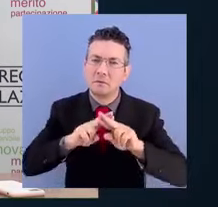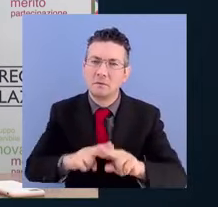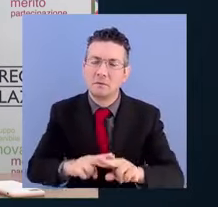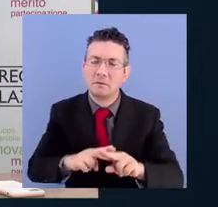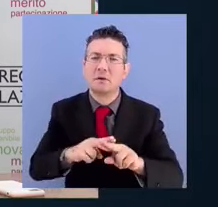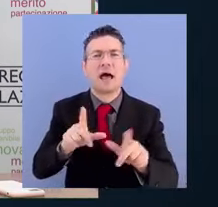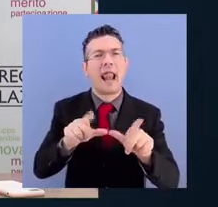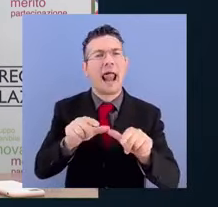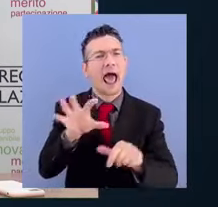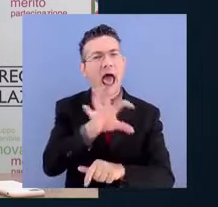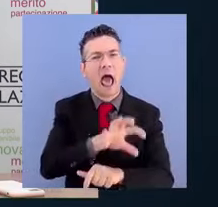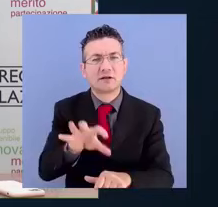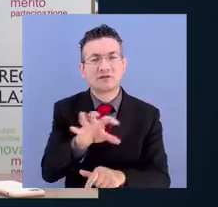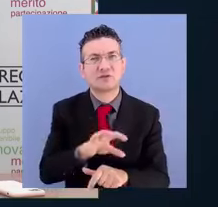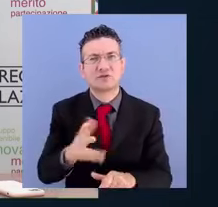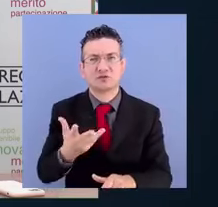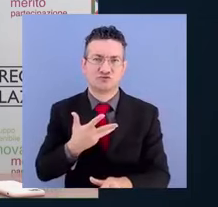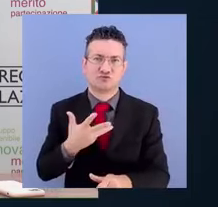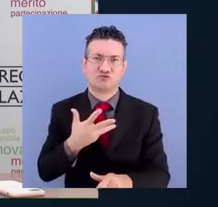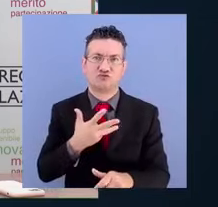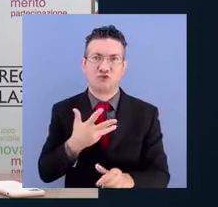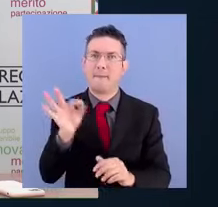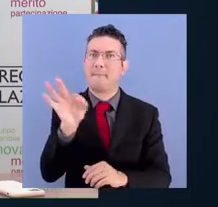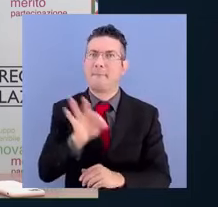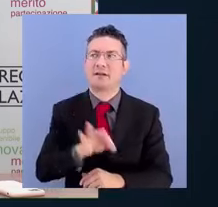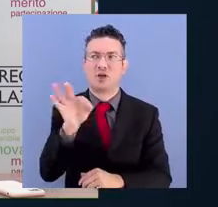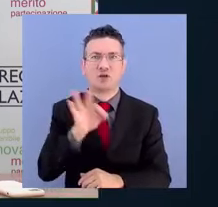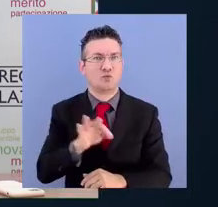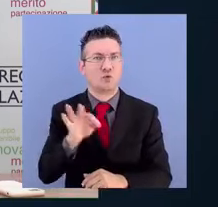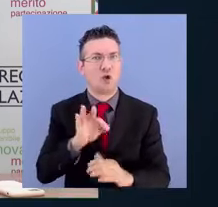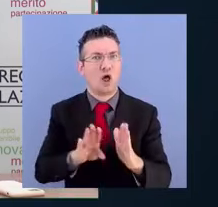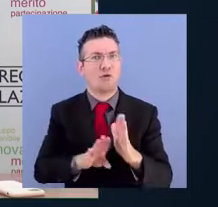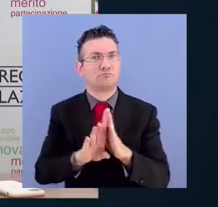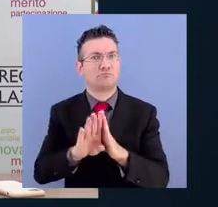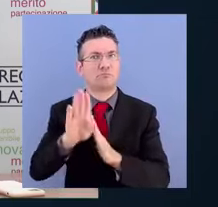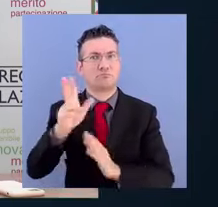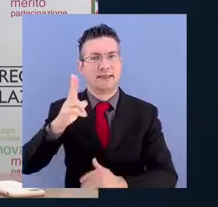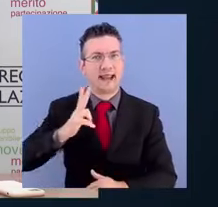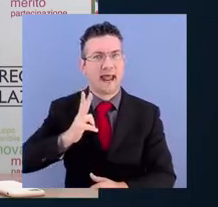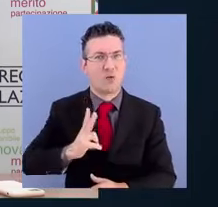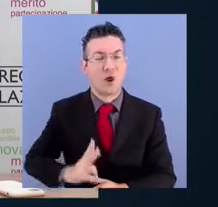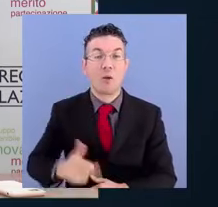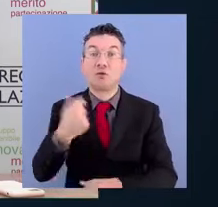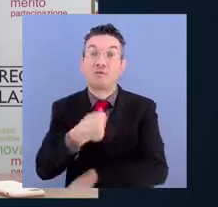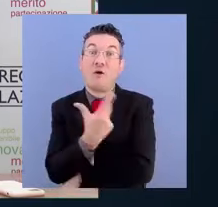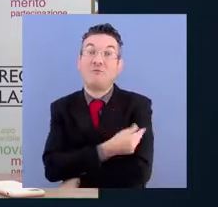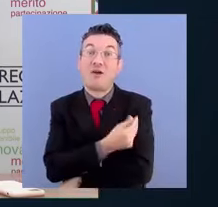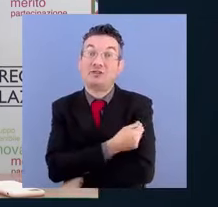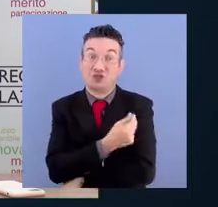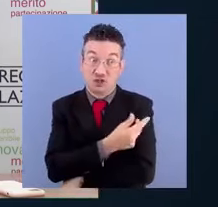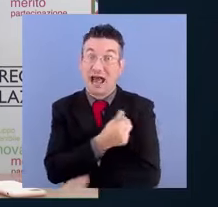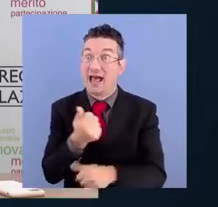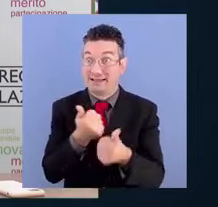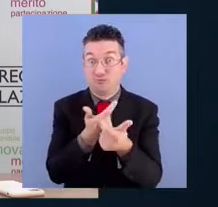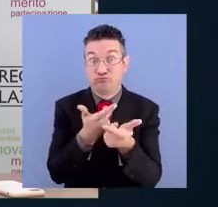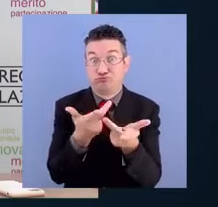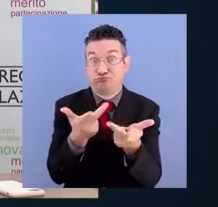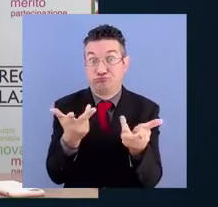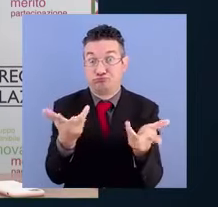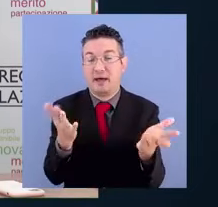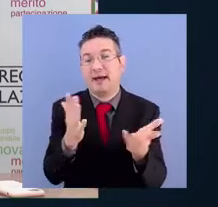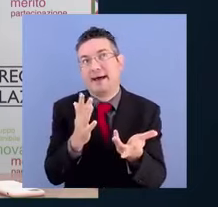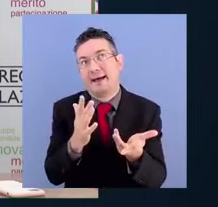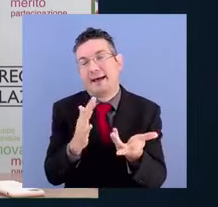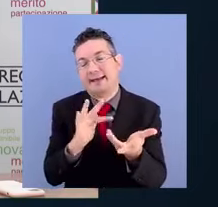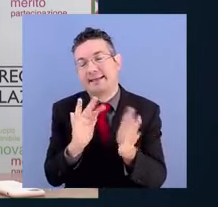lazio che ha un'alta percentuale tra l'altro di soggetti vaccinati dove i numeri sono più confortanti magari rispetto ad